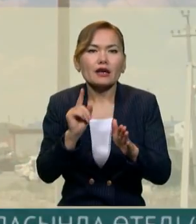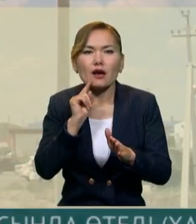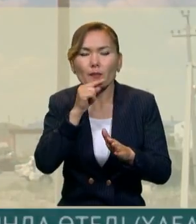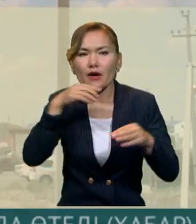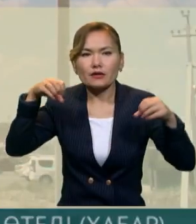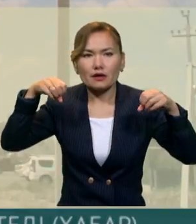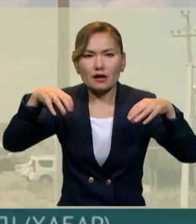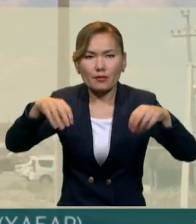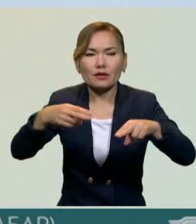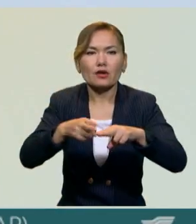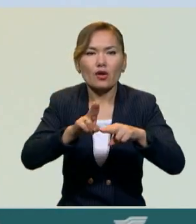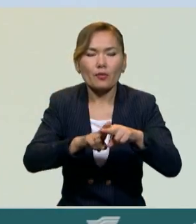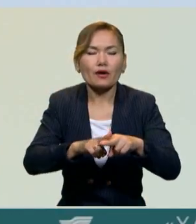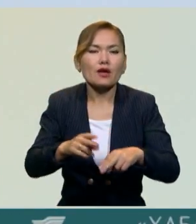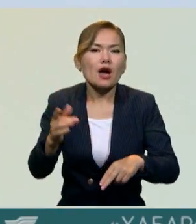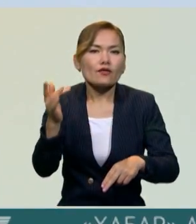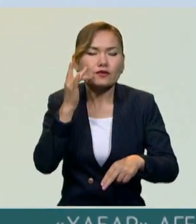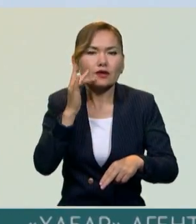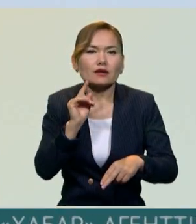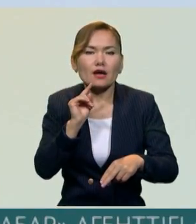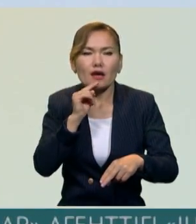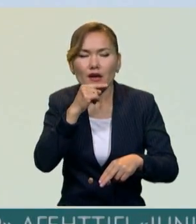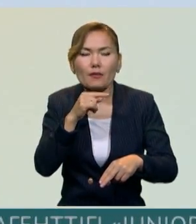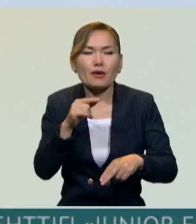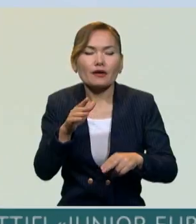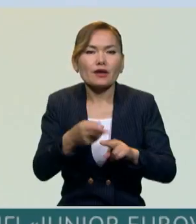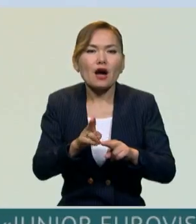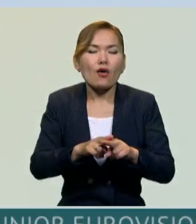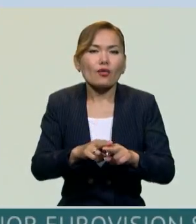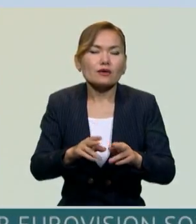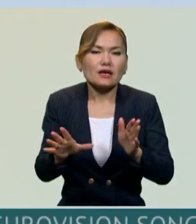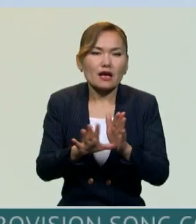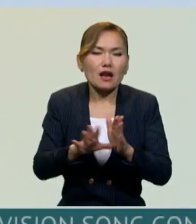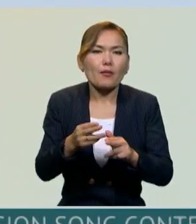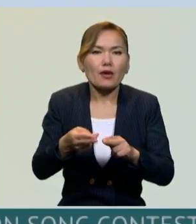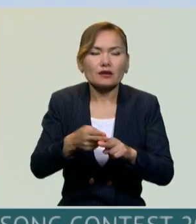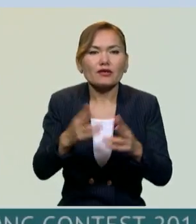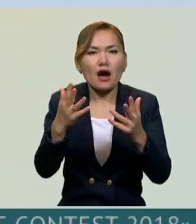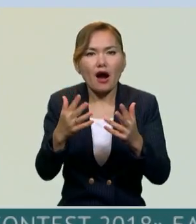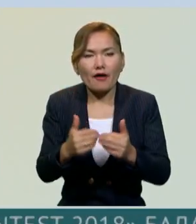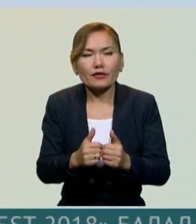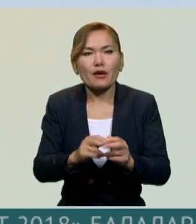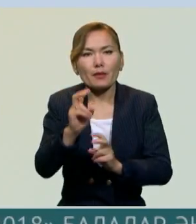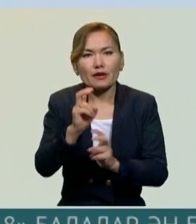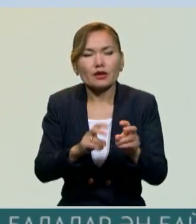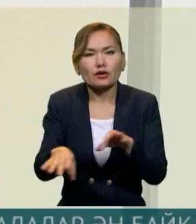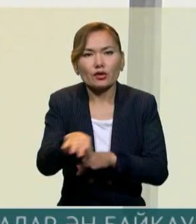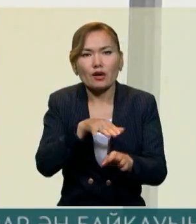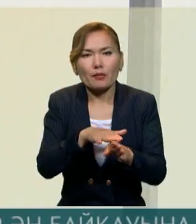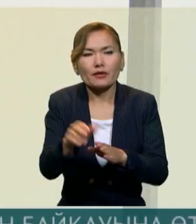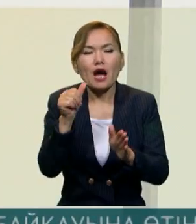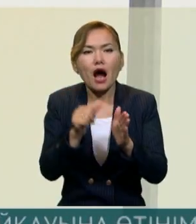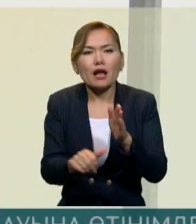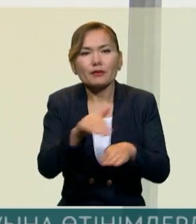әрі жарықты ертелі кеш өшіріп сөндіретін автоматты басқару орталығымен қамтылған осы ерекше жоба бойынша тағы